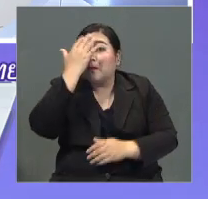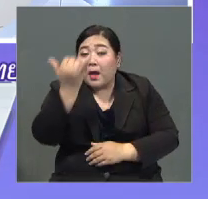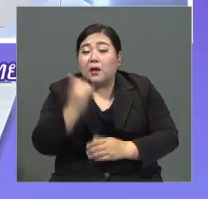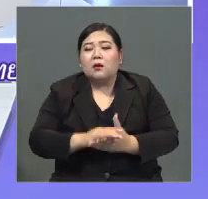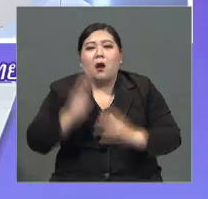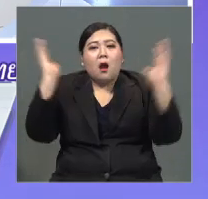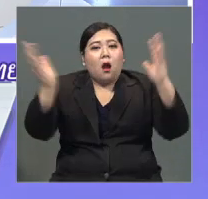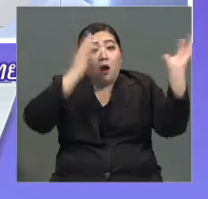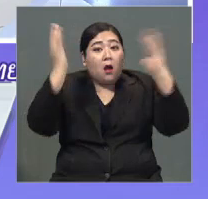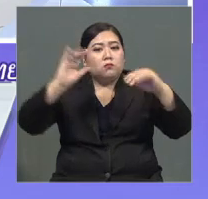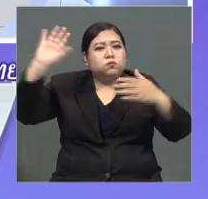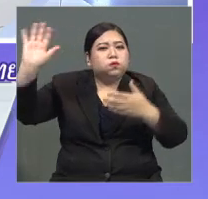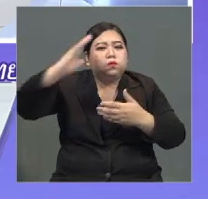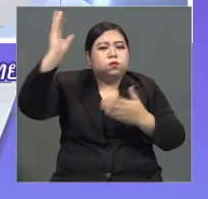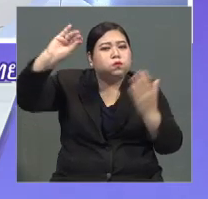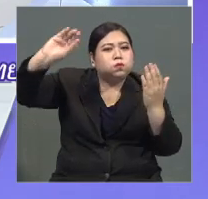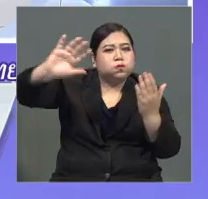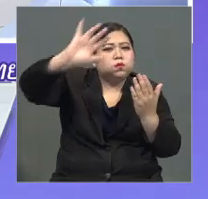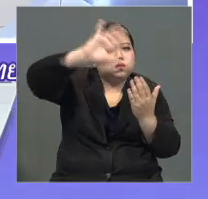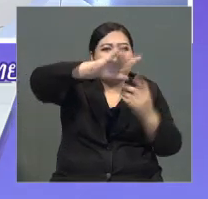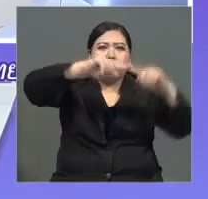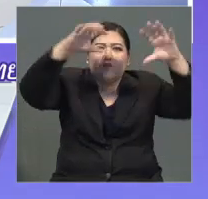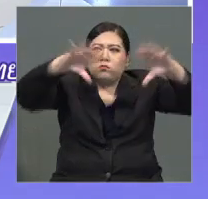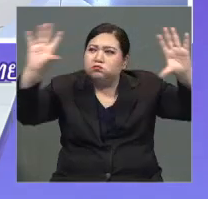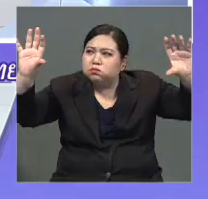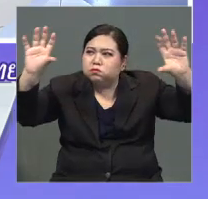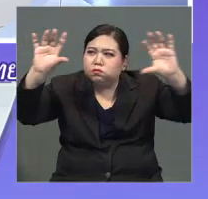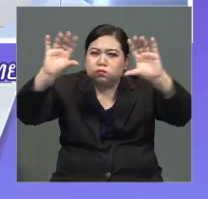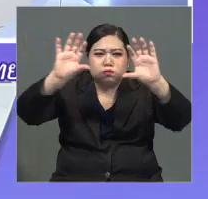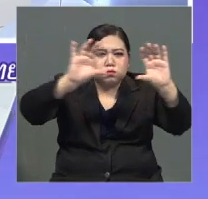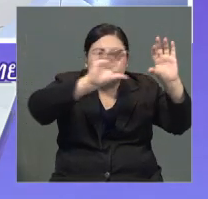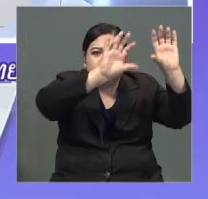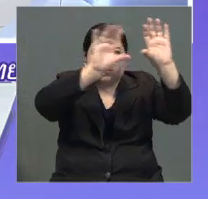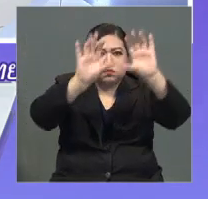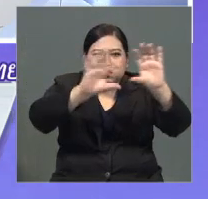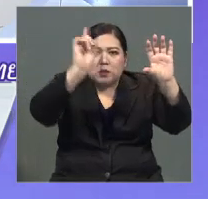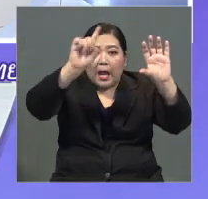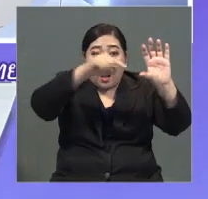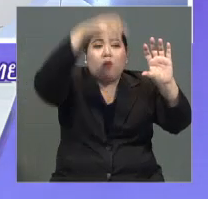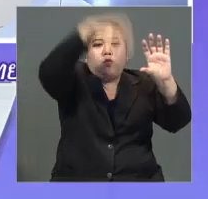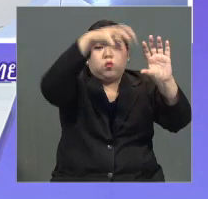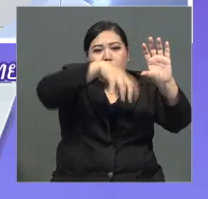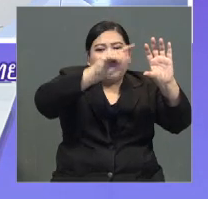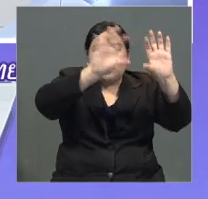รองฝนอเตันต Bourบอกไปใปร่นท